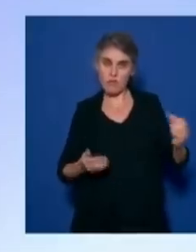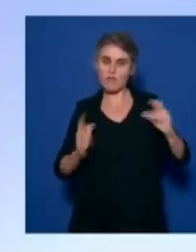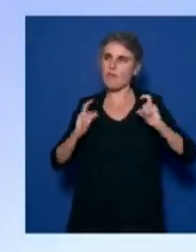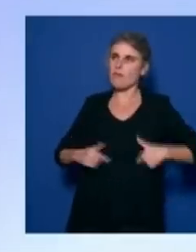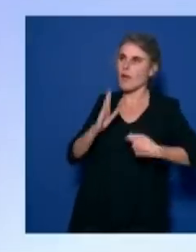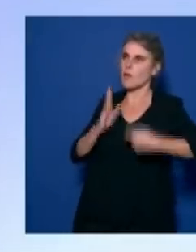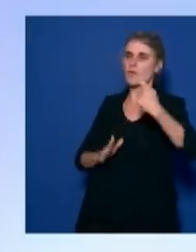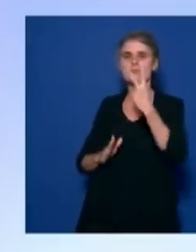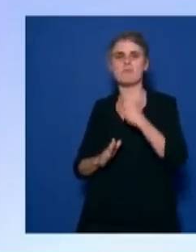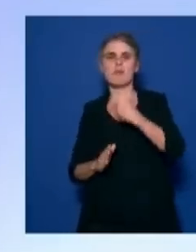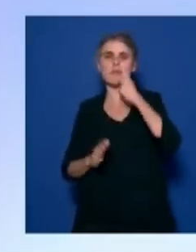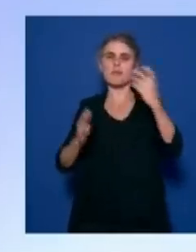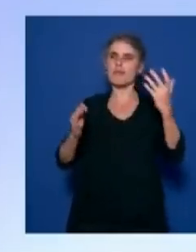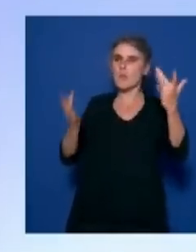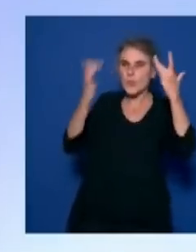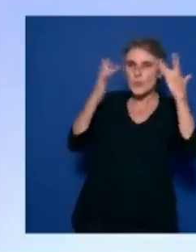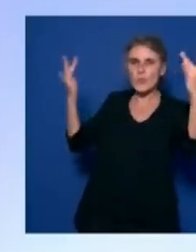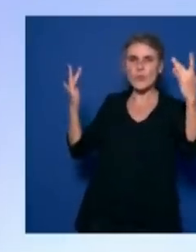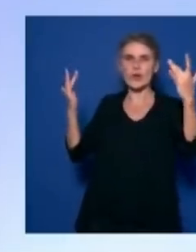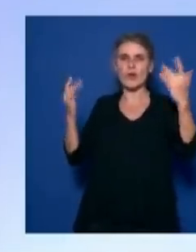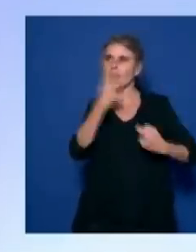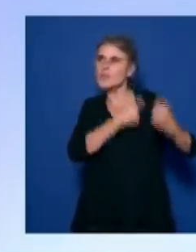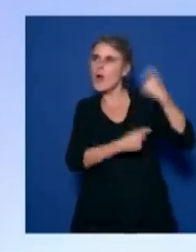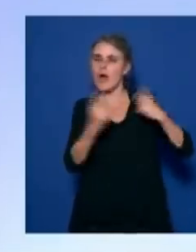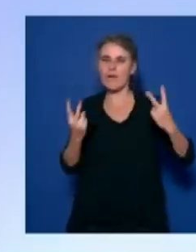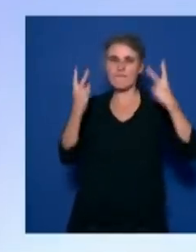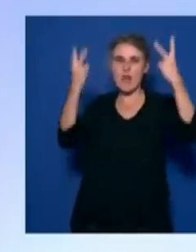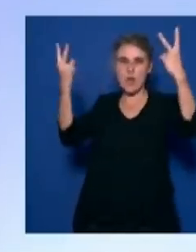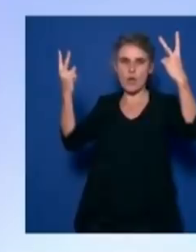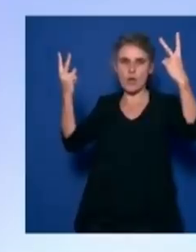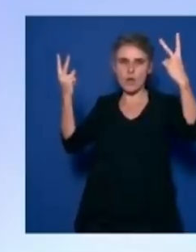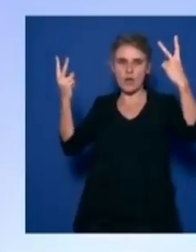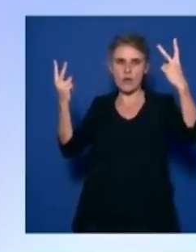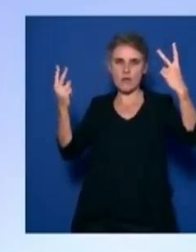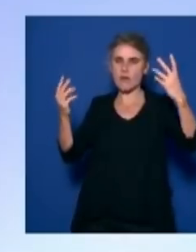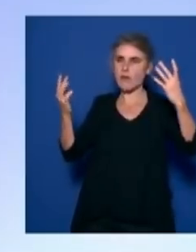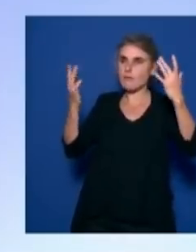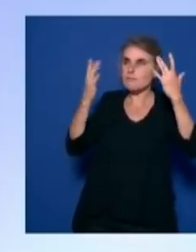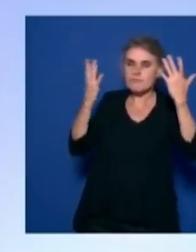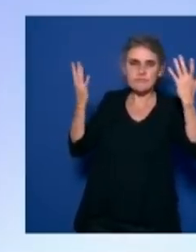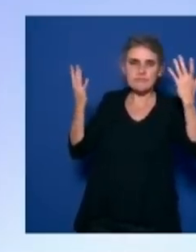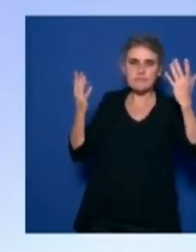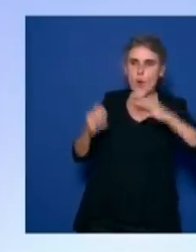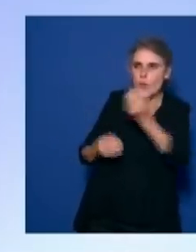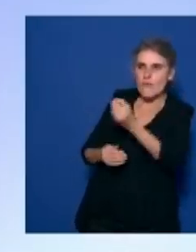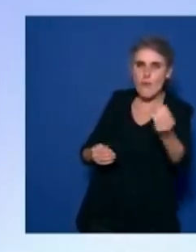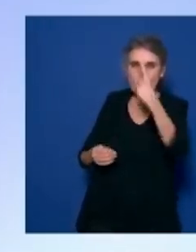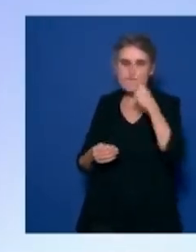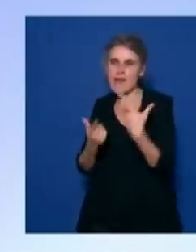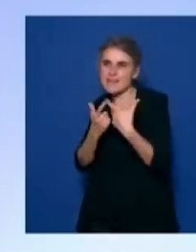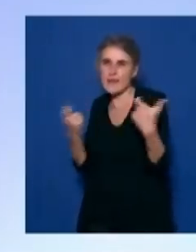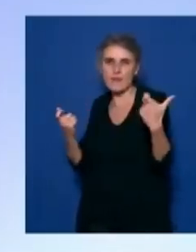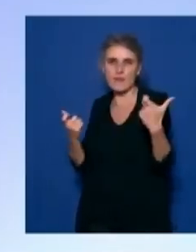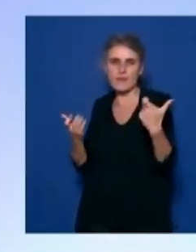citoyenneté de l'accès à la culture à notre histoire à nos valeurs à l'expérience de l'altérité qui est le coeur